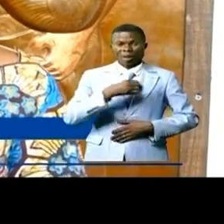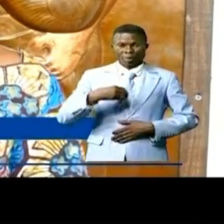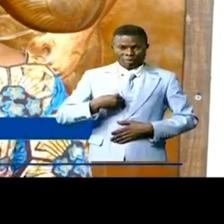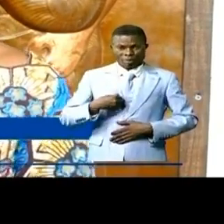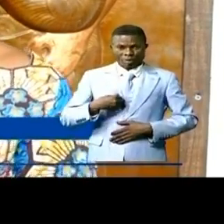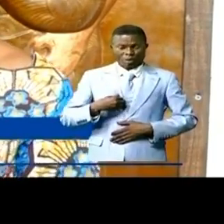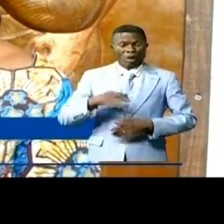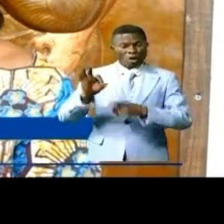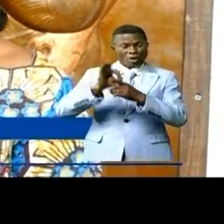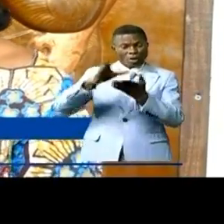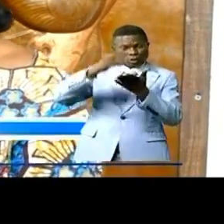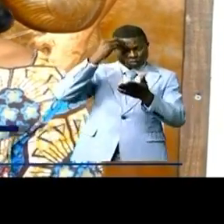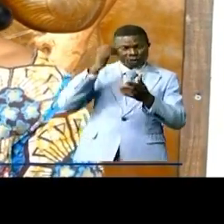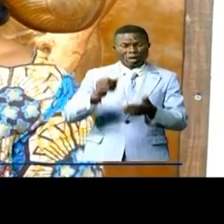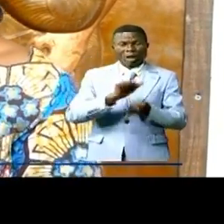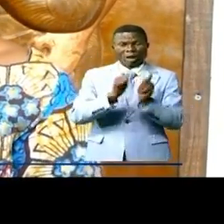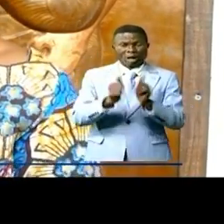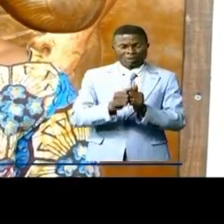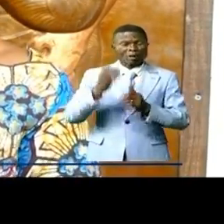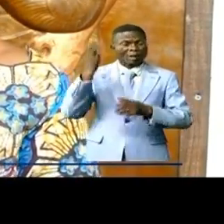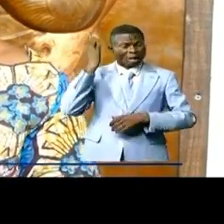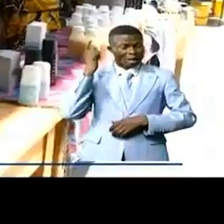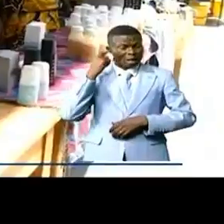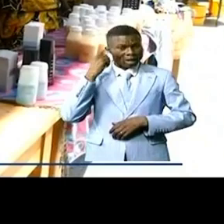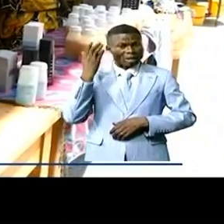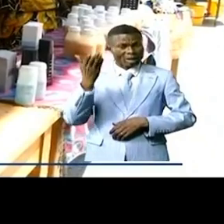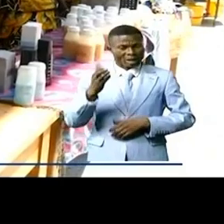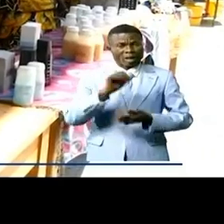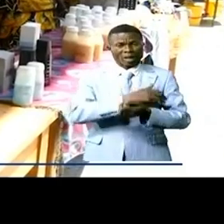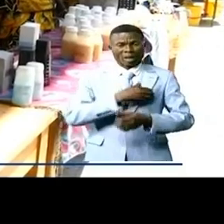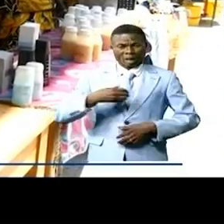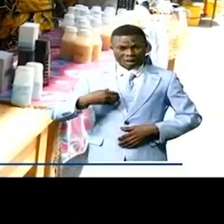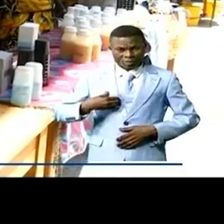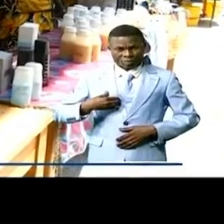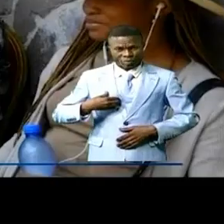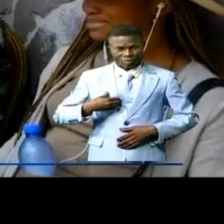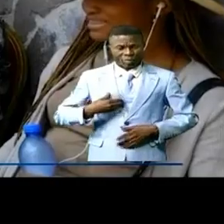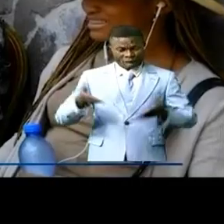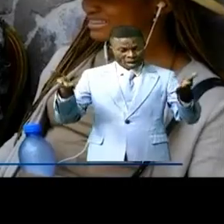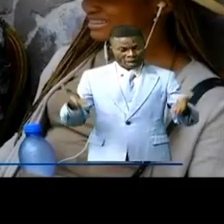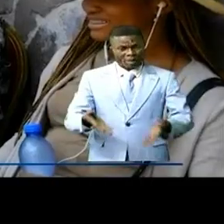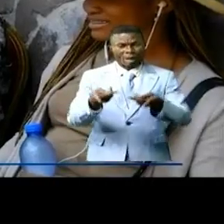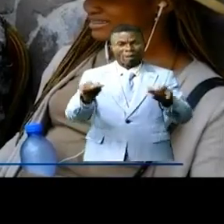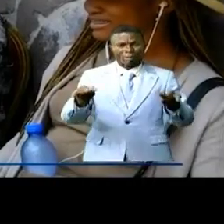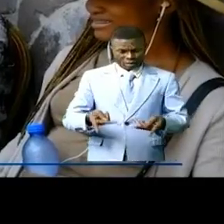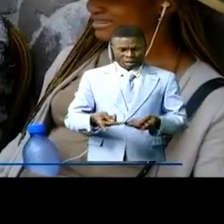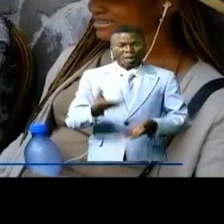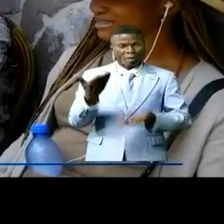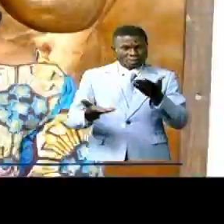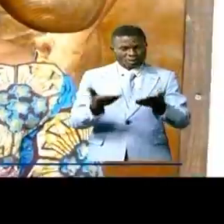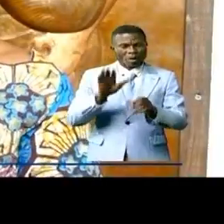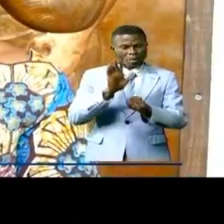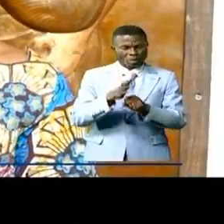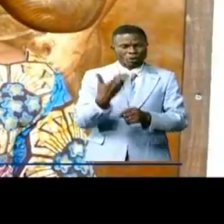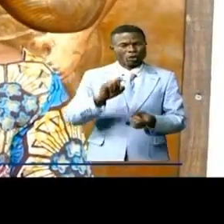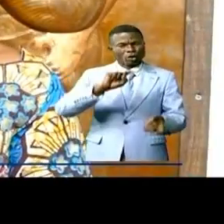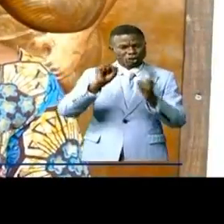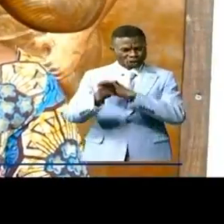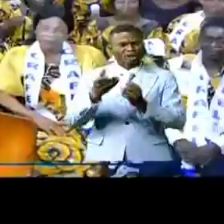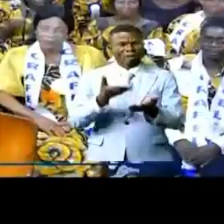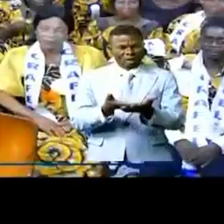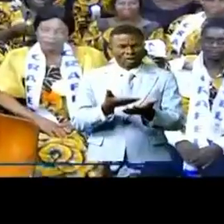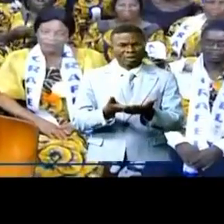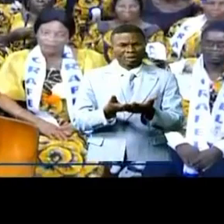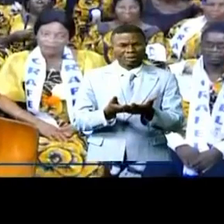former c'est la femme est informé et si la femme et sur terrain je crois qu'il ya beaucoup de choses qui vont changer